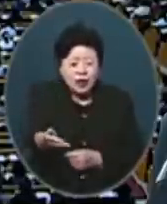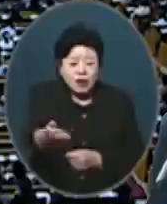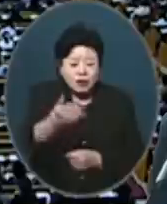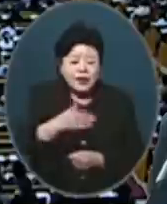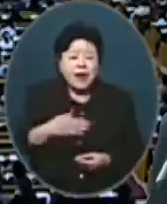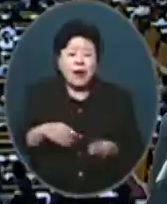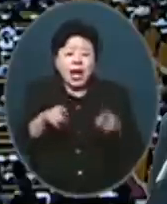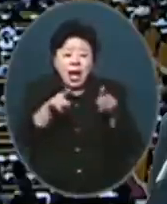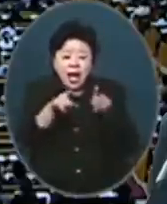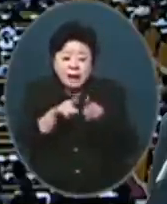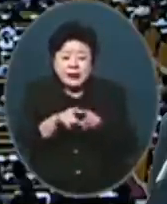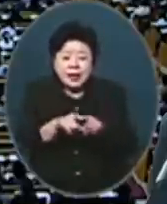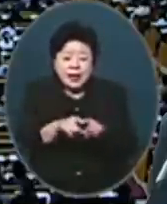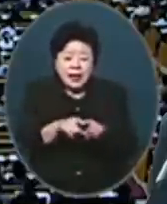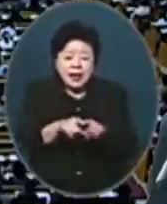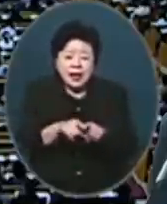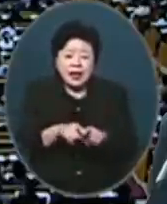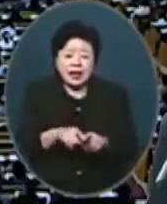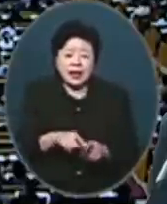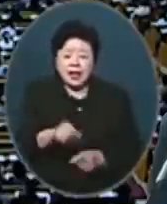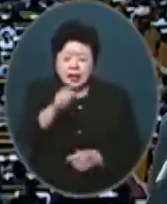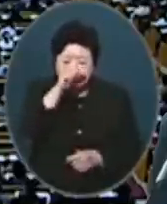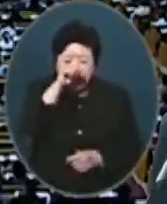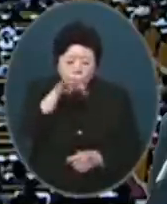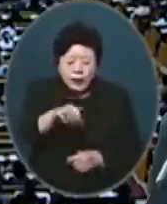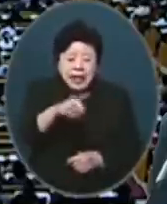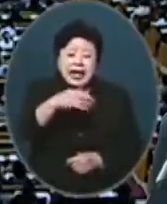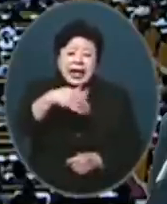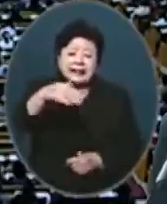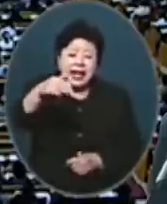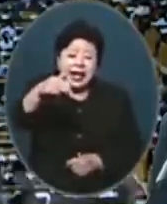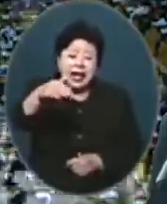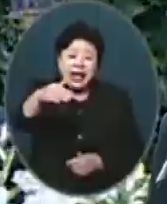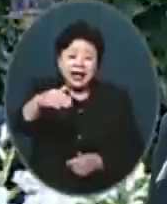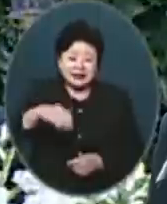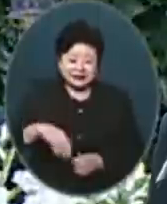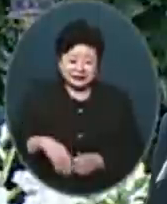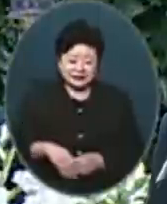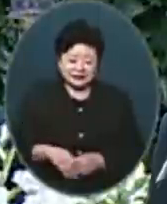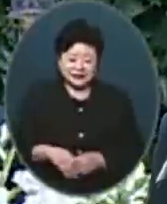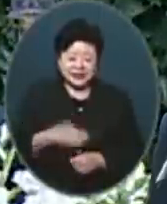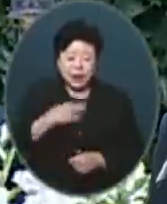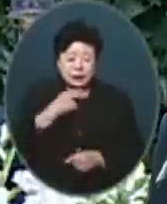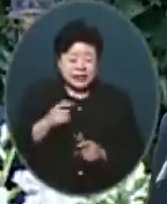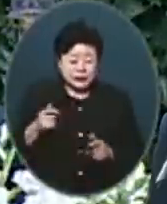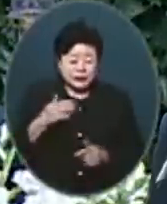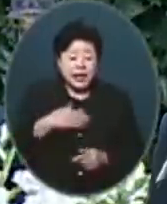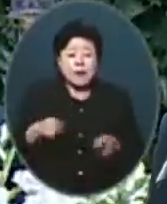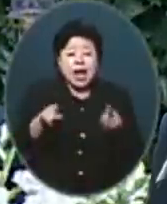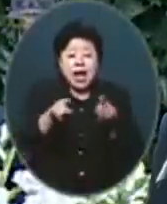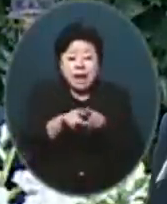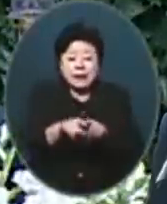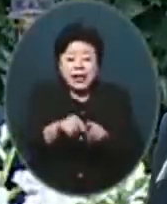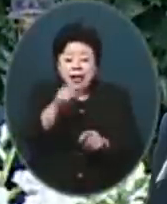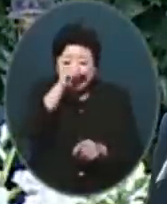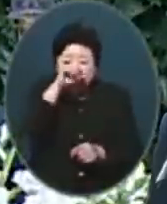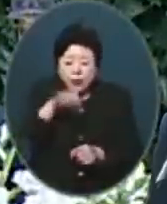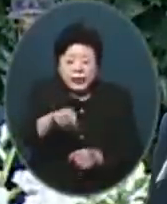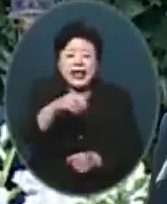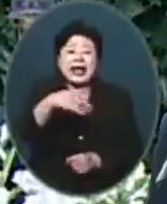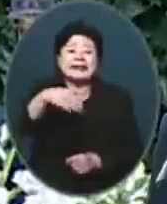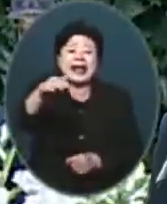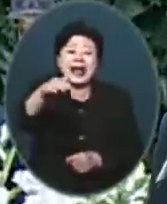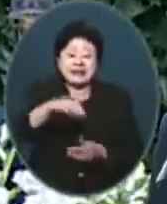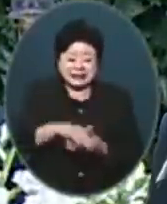나와 함께 낙원에 있으리라. 나 없이 너 혼자 가는 것이 아니라 나와 함께 낙원에 있으리라고 하는